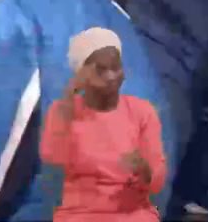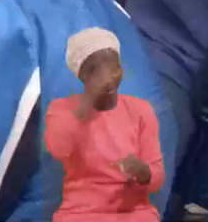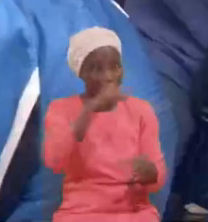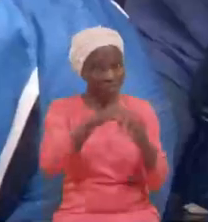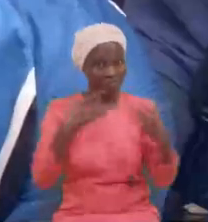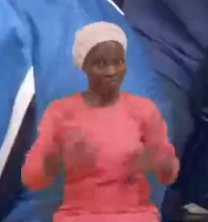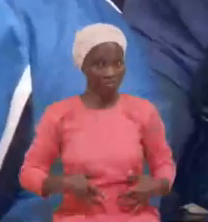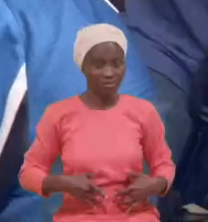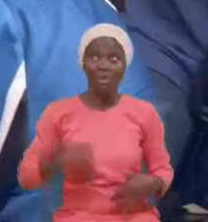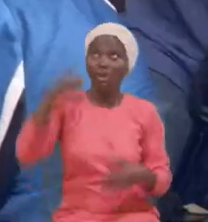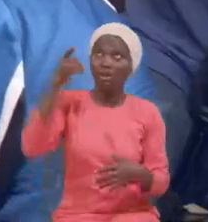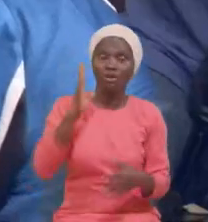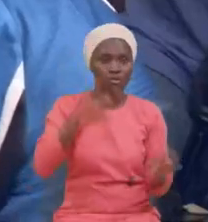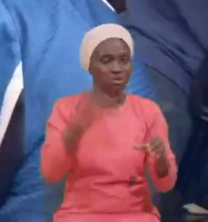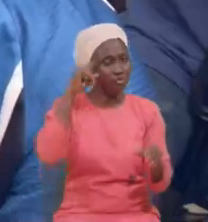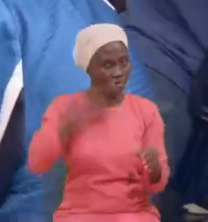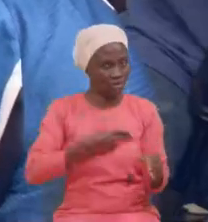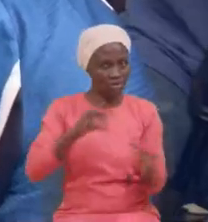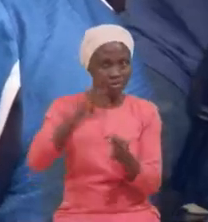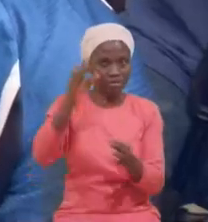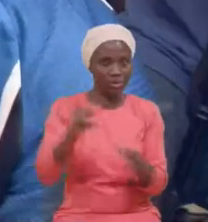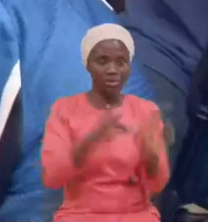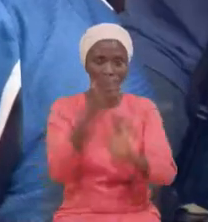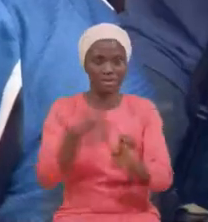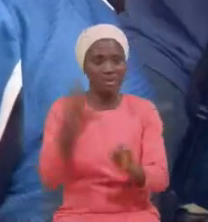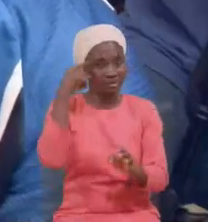le fera pour nous spirituellement.